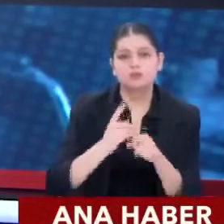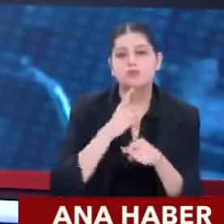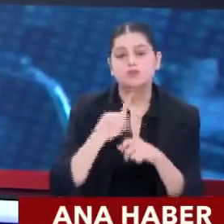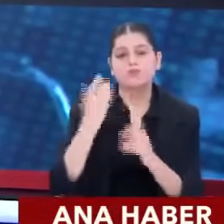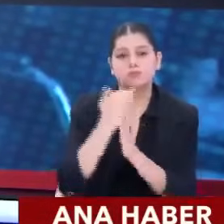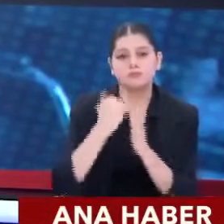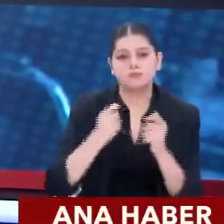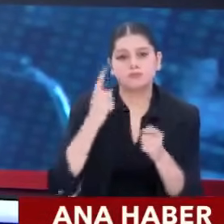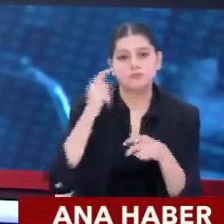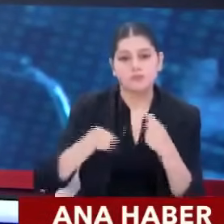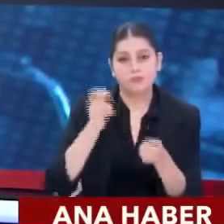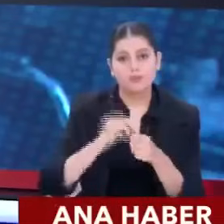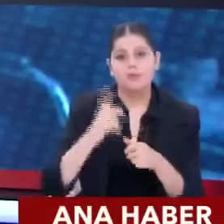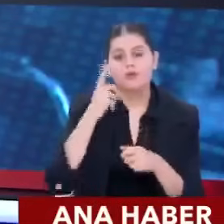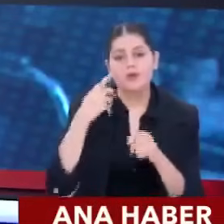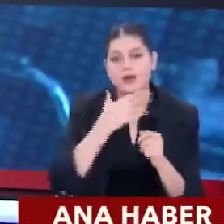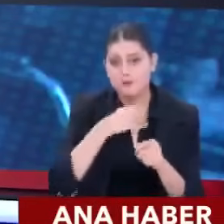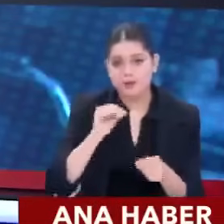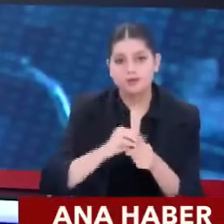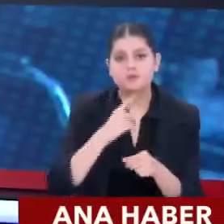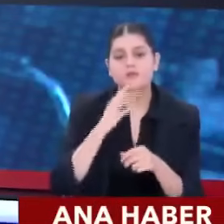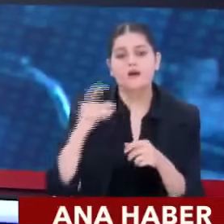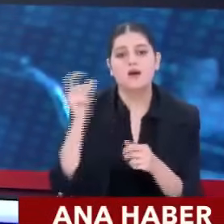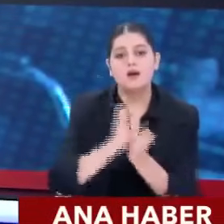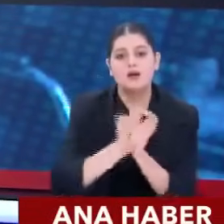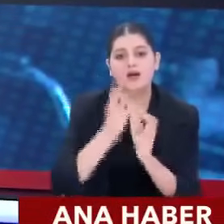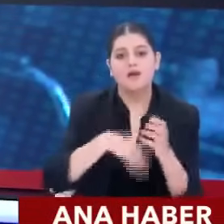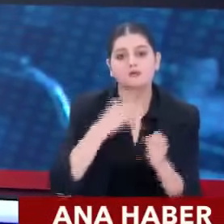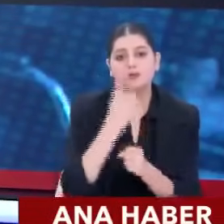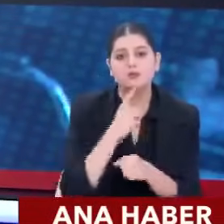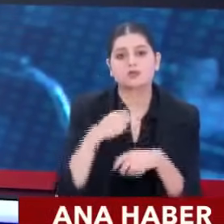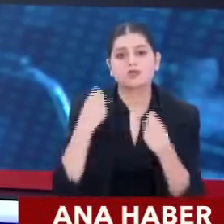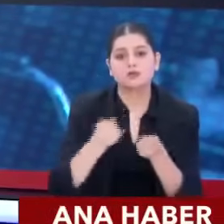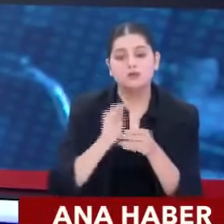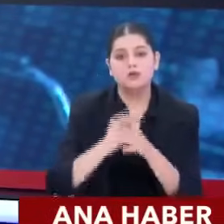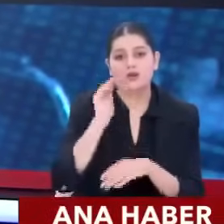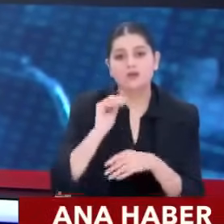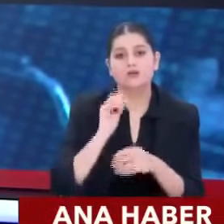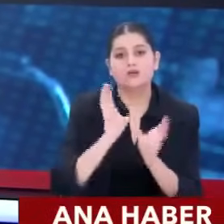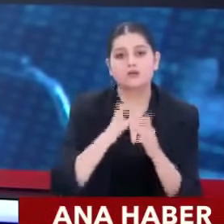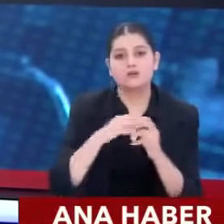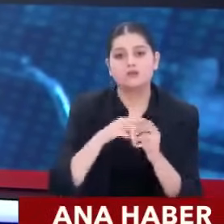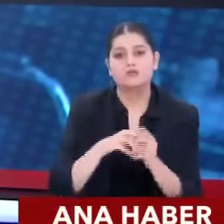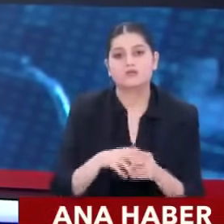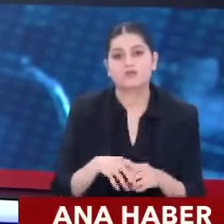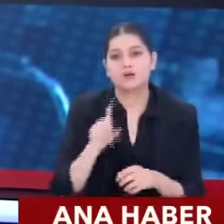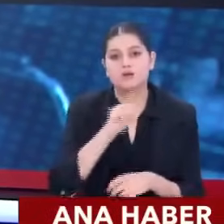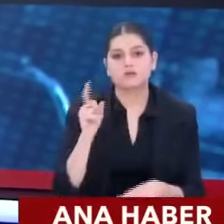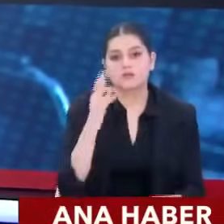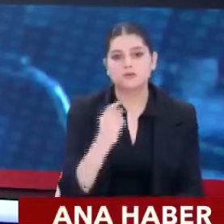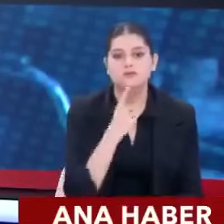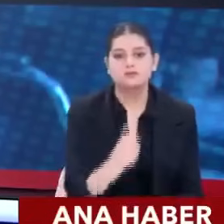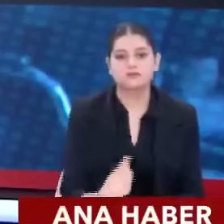başka kamış çalışanlarımız kamu emeklilerimiz ve aileleri olmak üzere çalışma hayatımızın tüm paydaşlarına hayırlı